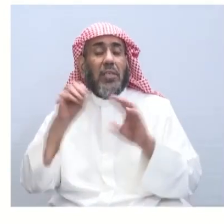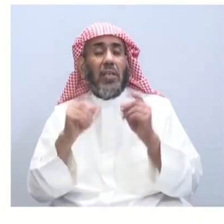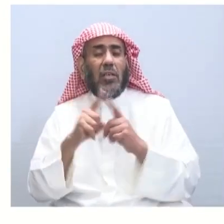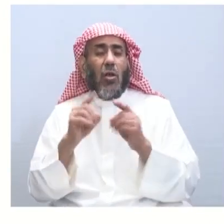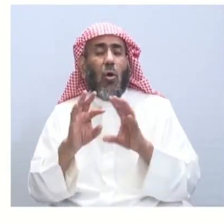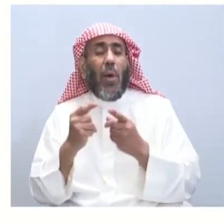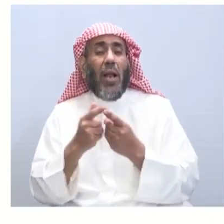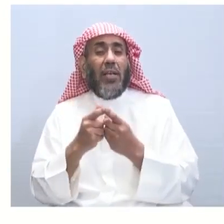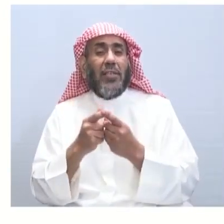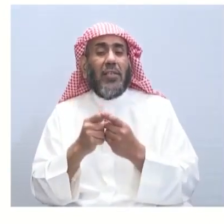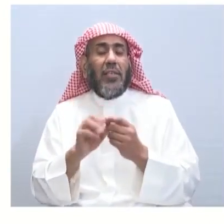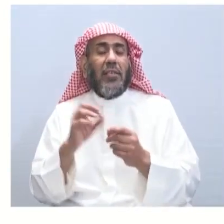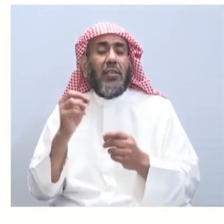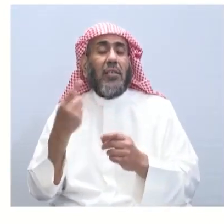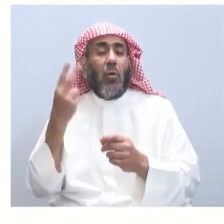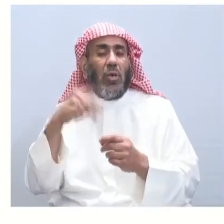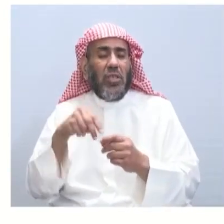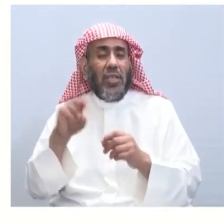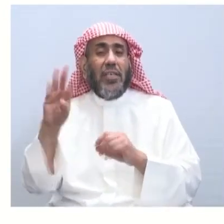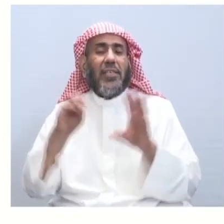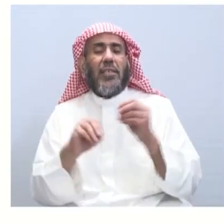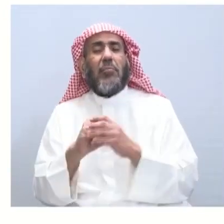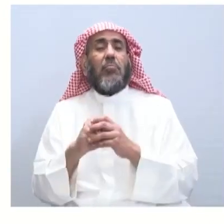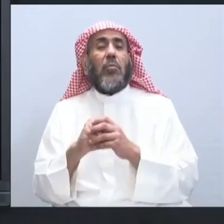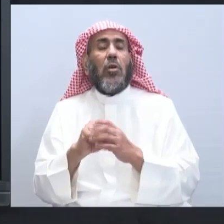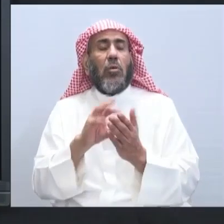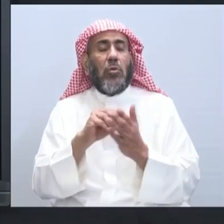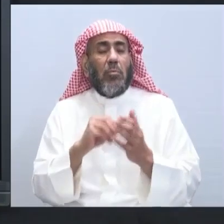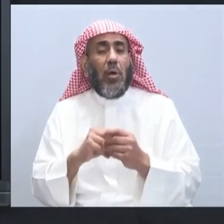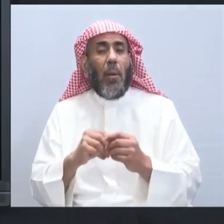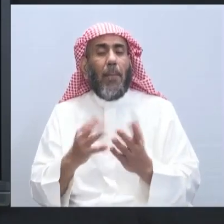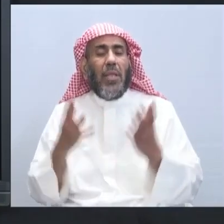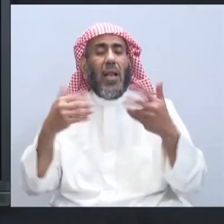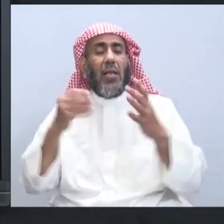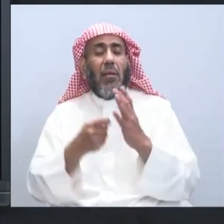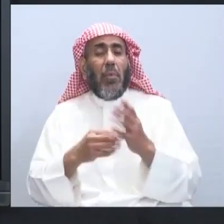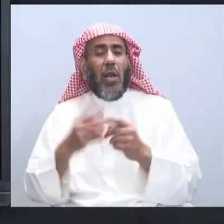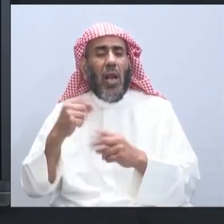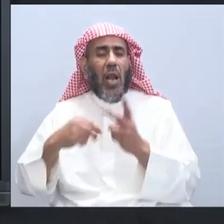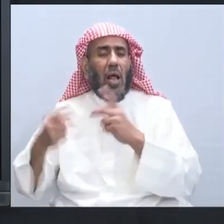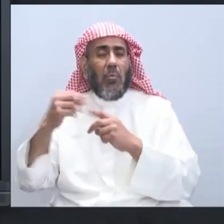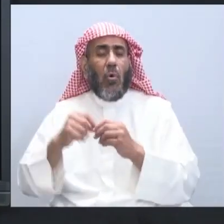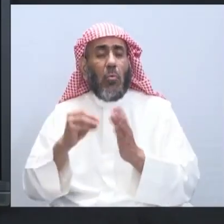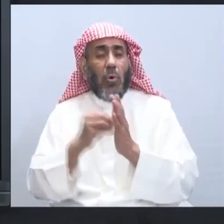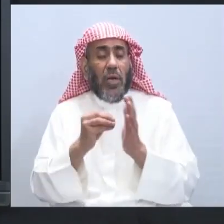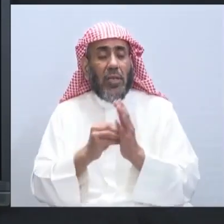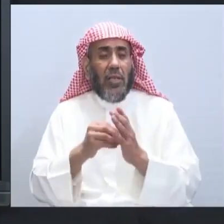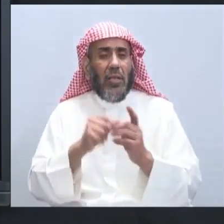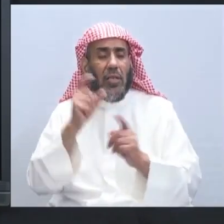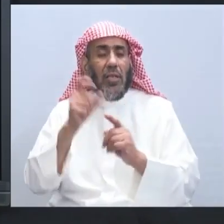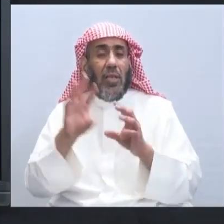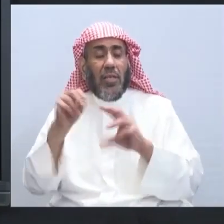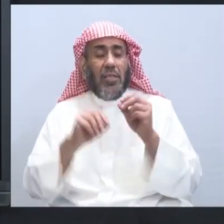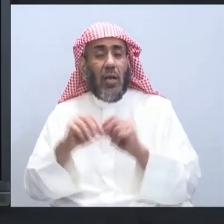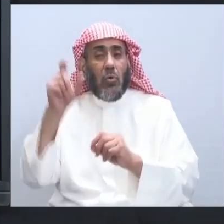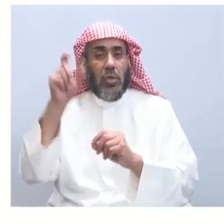وبلغت احدى قصه يعني مستمده من الادب العربي ثم ايضا ذكر ويكون محور حديث عن عن قصه او عن